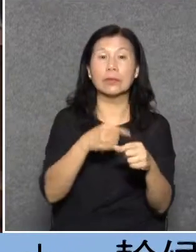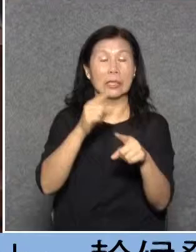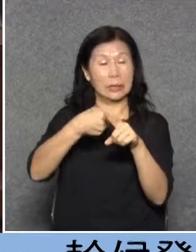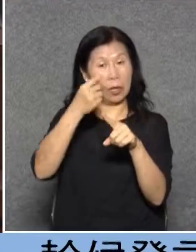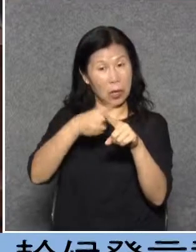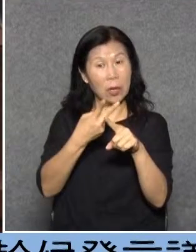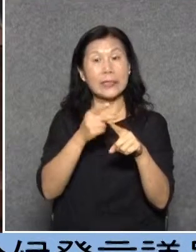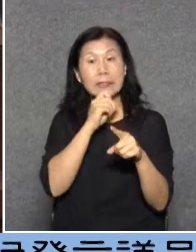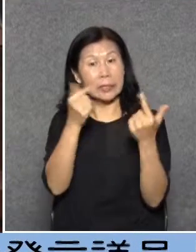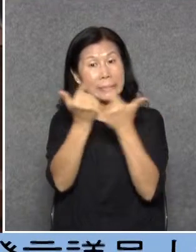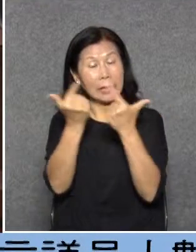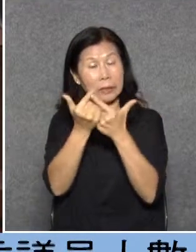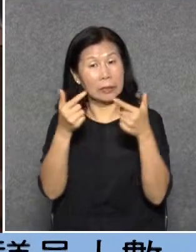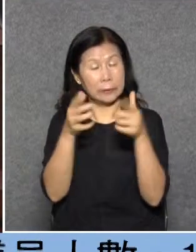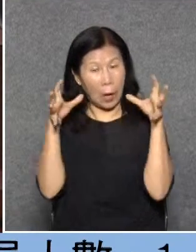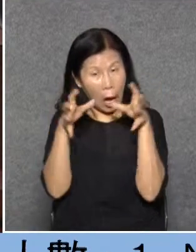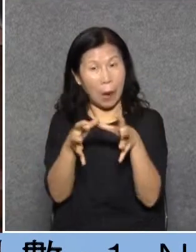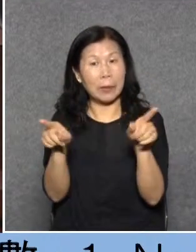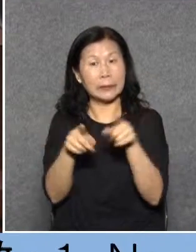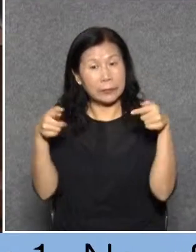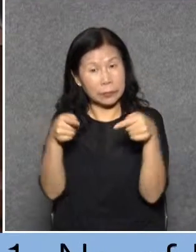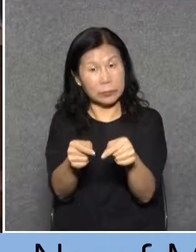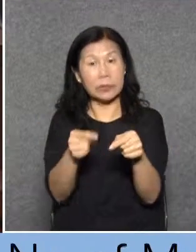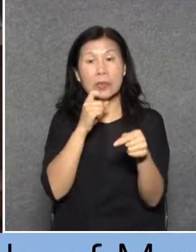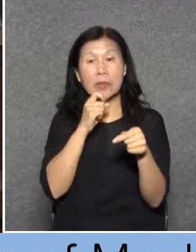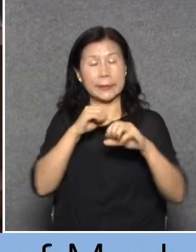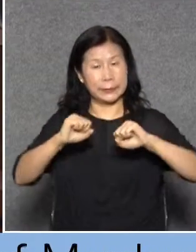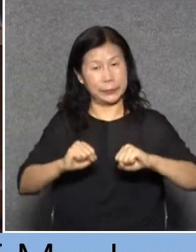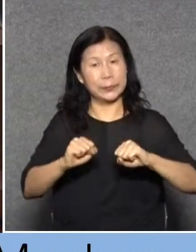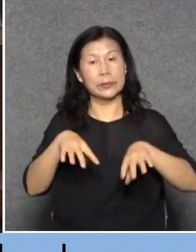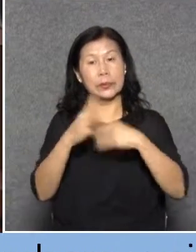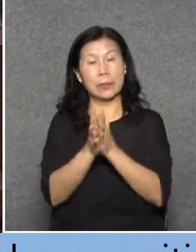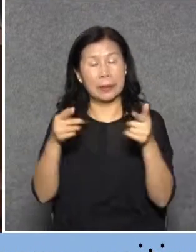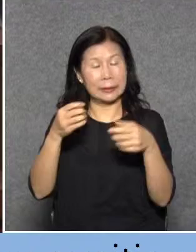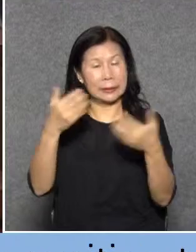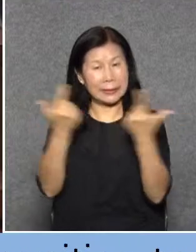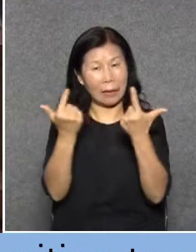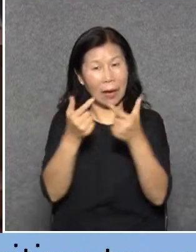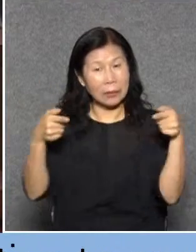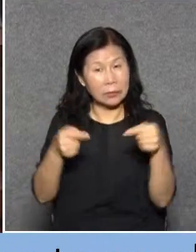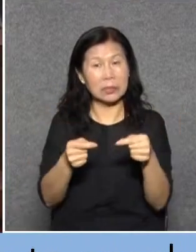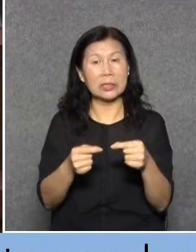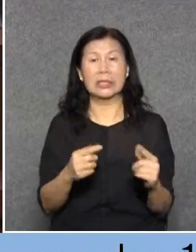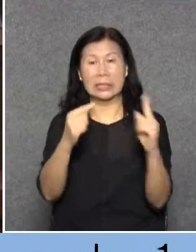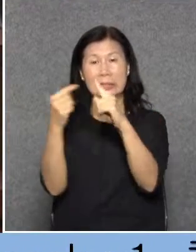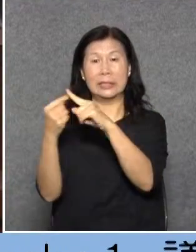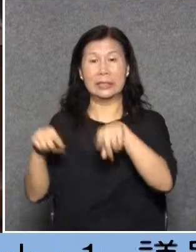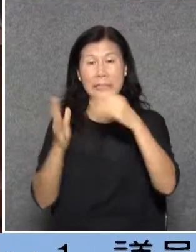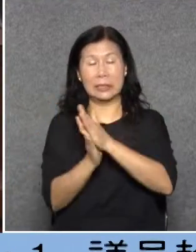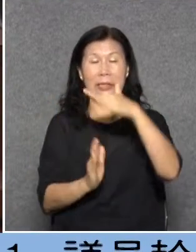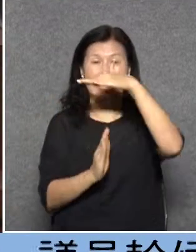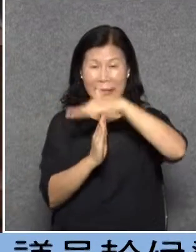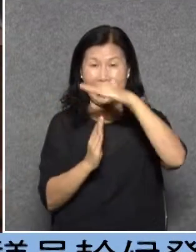可以將爭議更加聚焦講一講，將有關的妥協可以更加可以做，大家可以不需要為了終止辯論的時